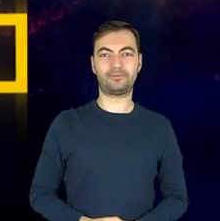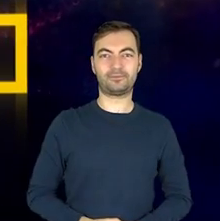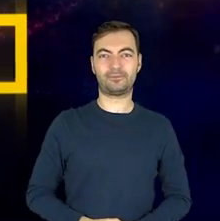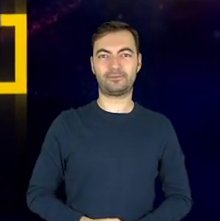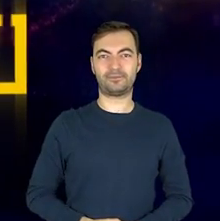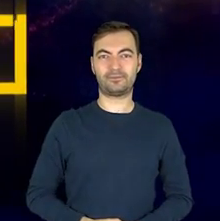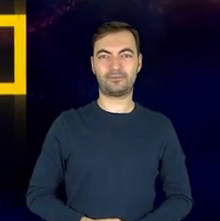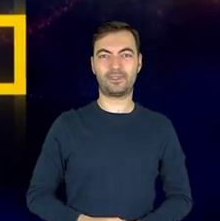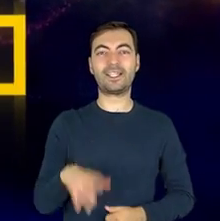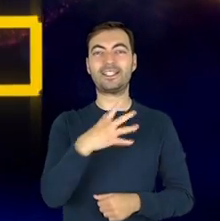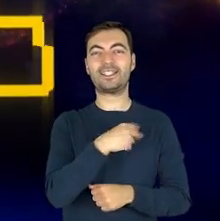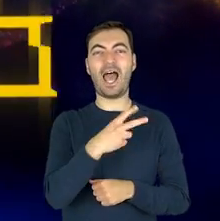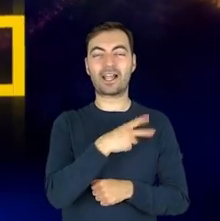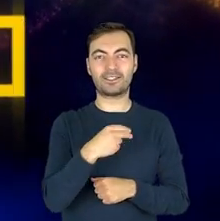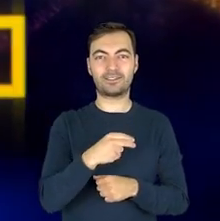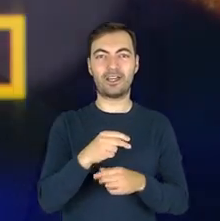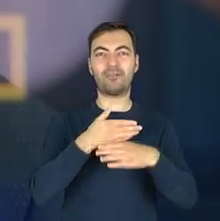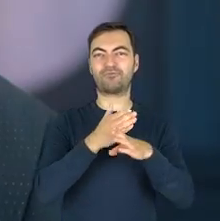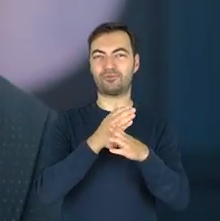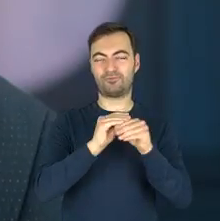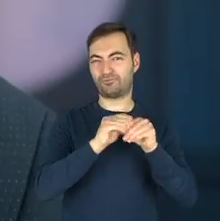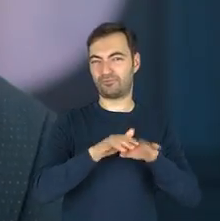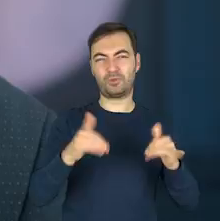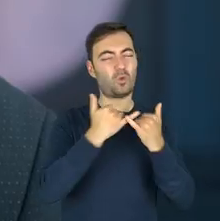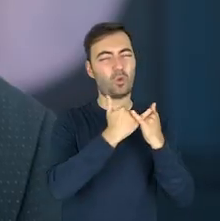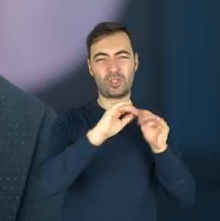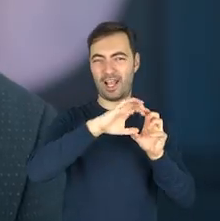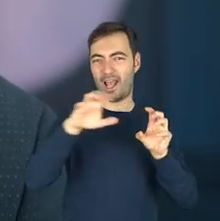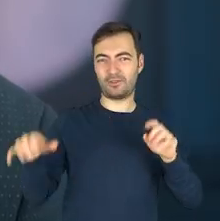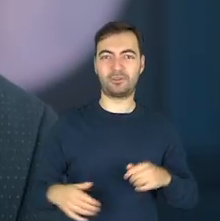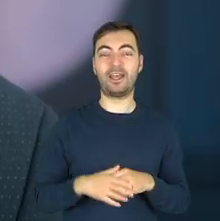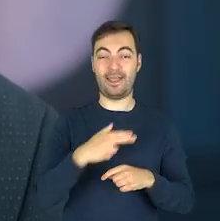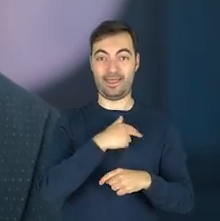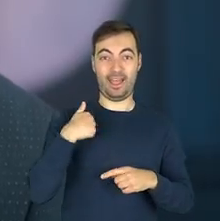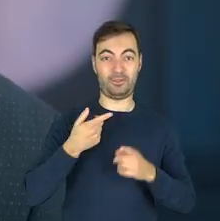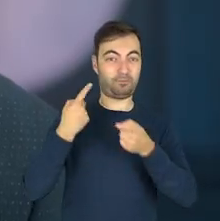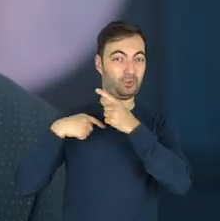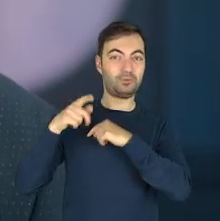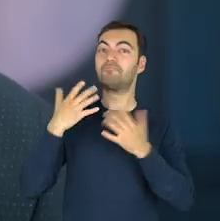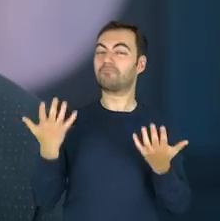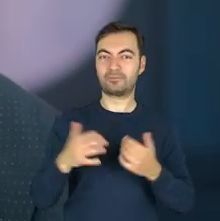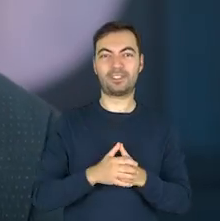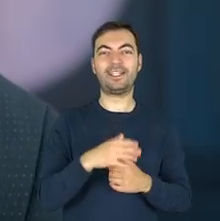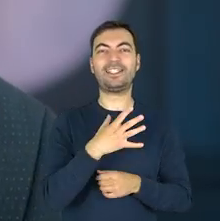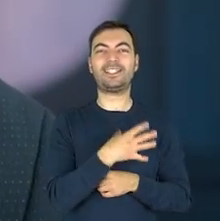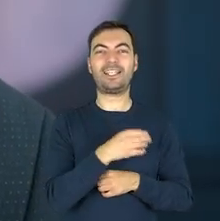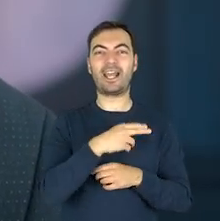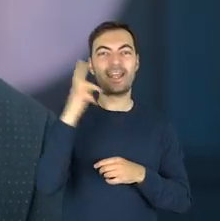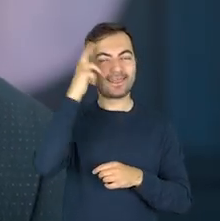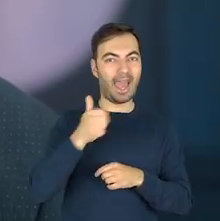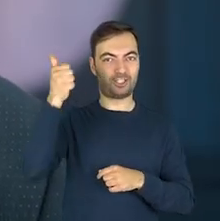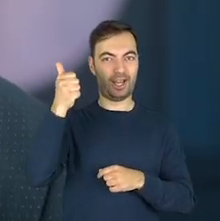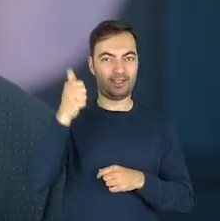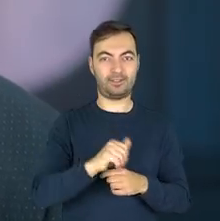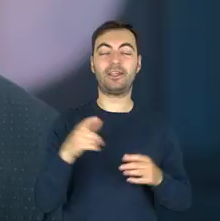Ssaki podzieliły się na mnóstwo różnorodnych gatunków. Naszymi przodkami były tak zwane ssaki naczelne, do których dziś